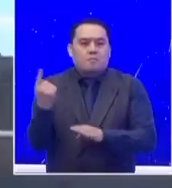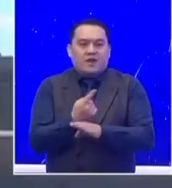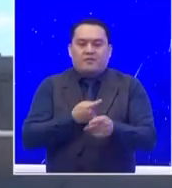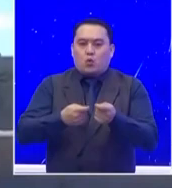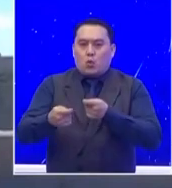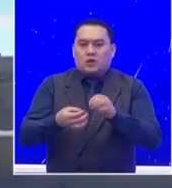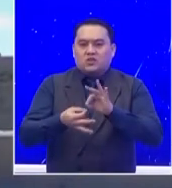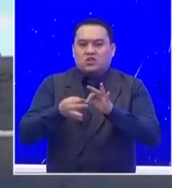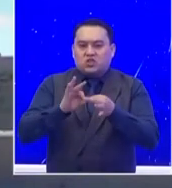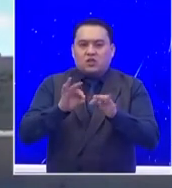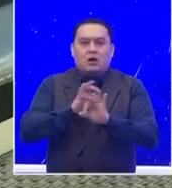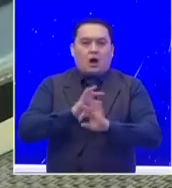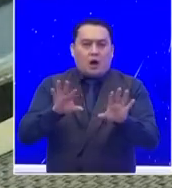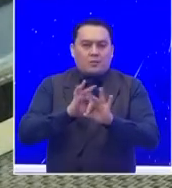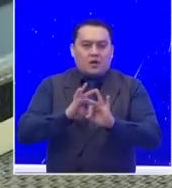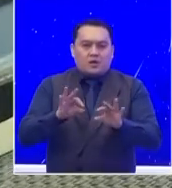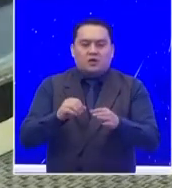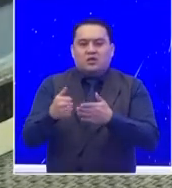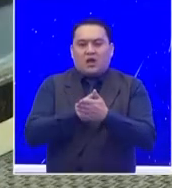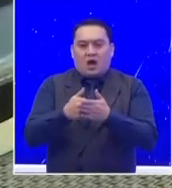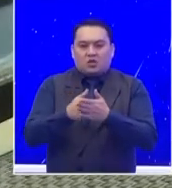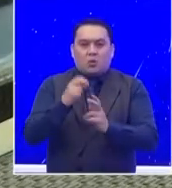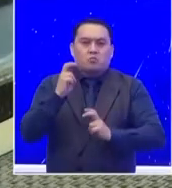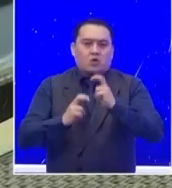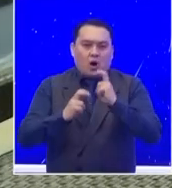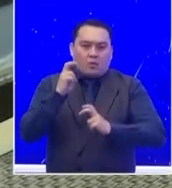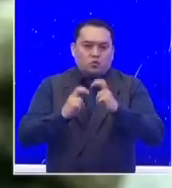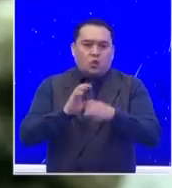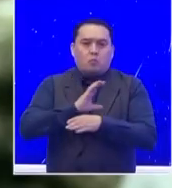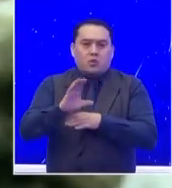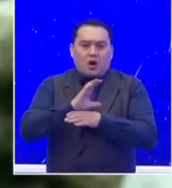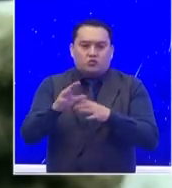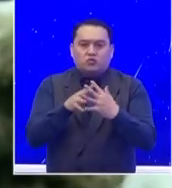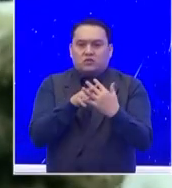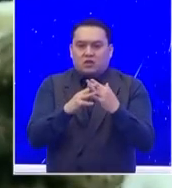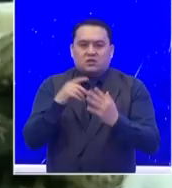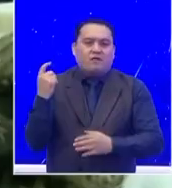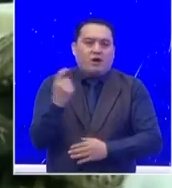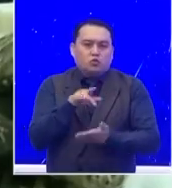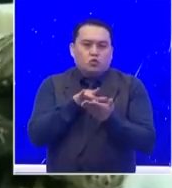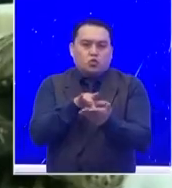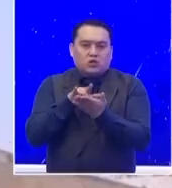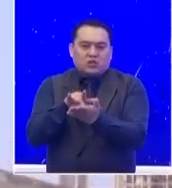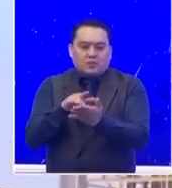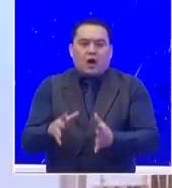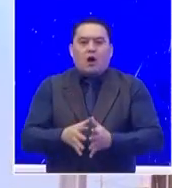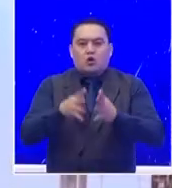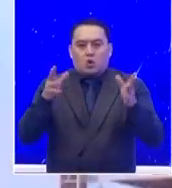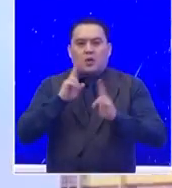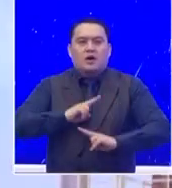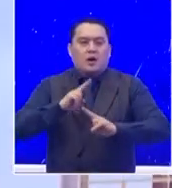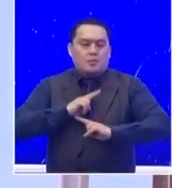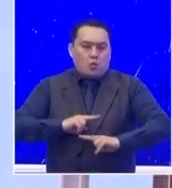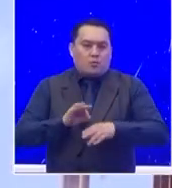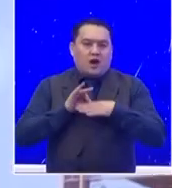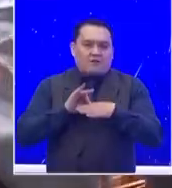области подробно остановился и на достижениях региона в промышленности, производстве, сельском хозяйстве и туризме. Огромная работа в этом